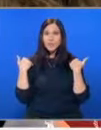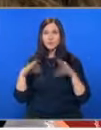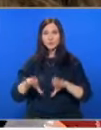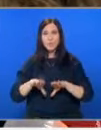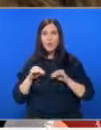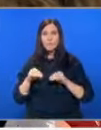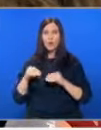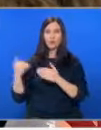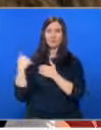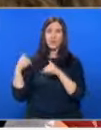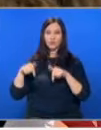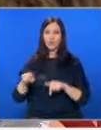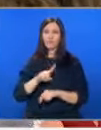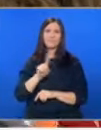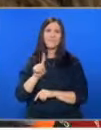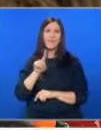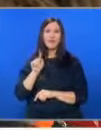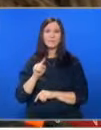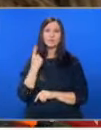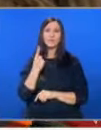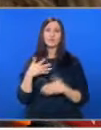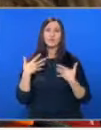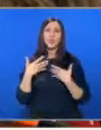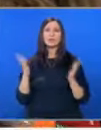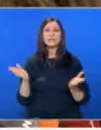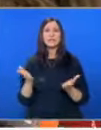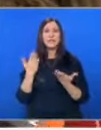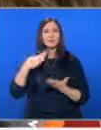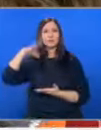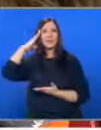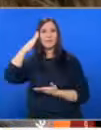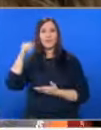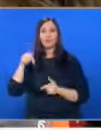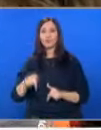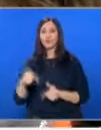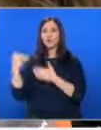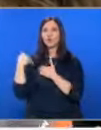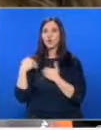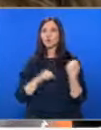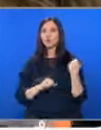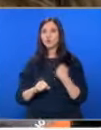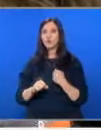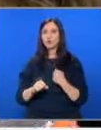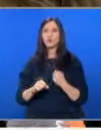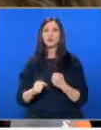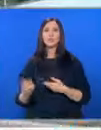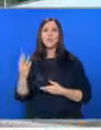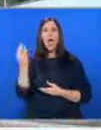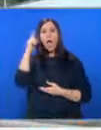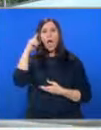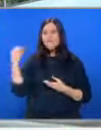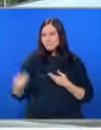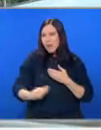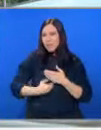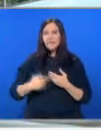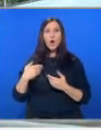поеме отговорността. Тук не е въпрос само на желание да ставаш служебен премиер, тук е и на отговорност. Конституцията всъщност вменява отговорност.